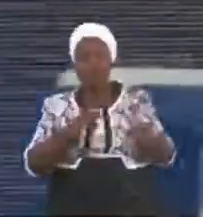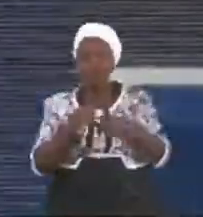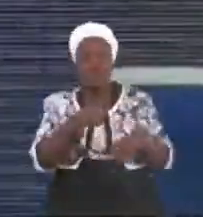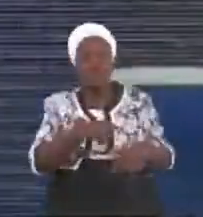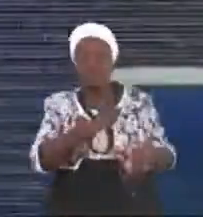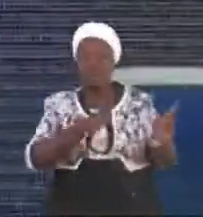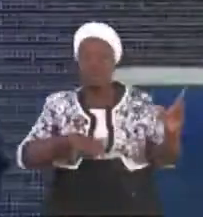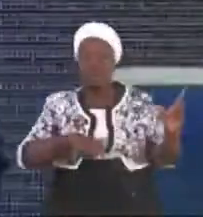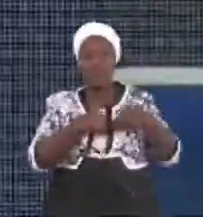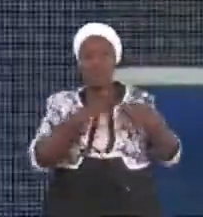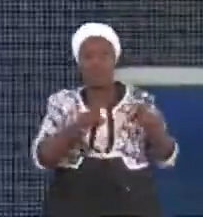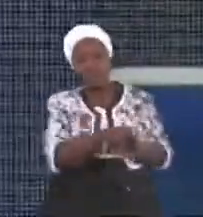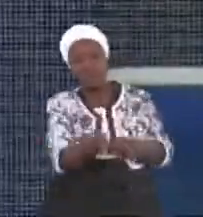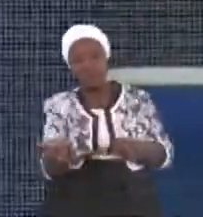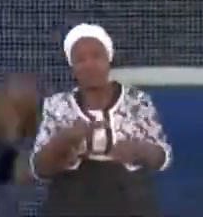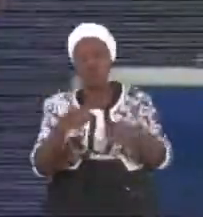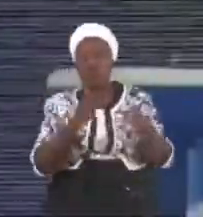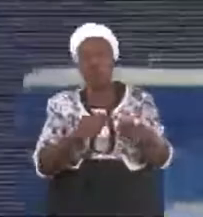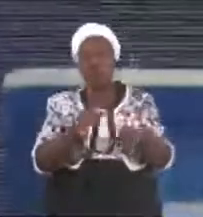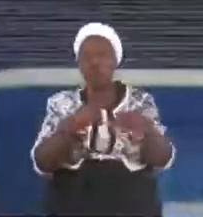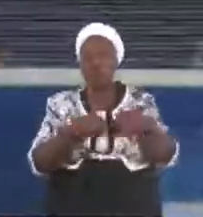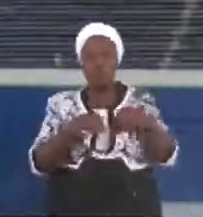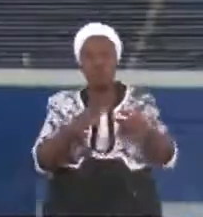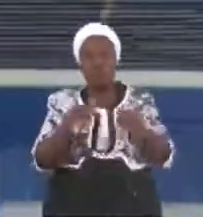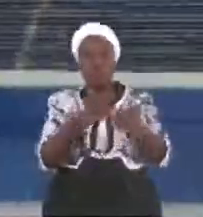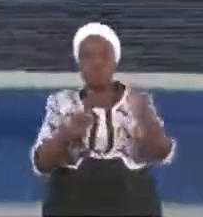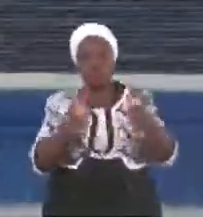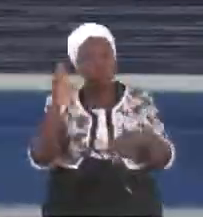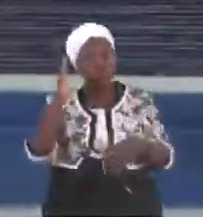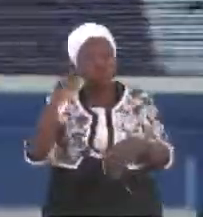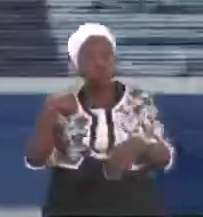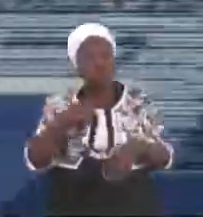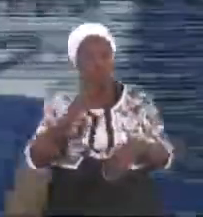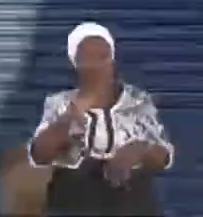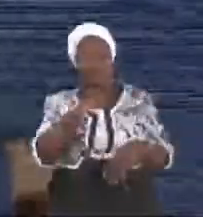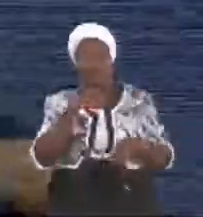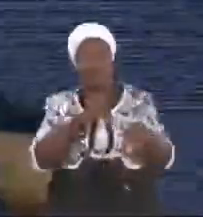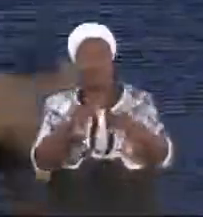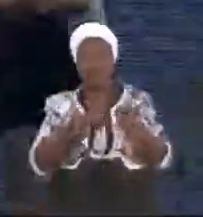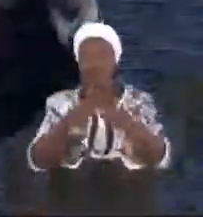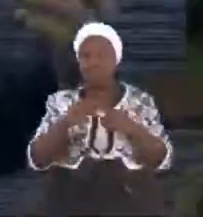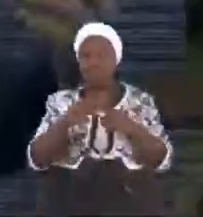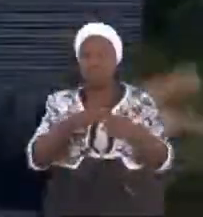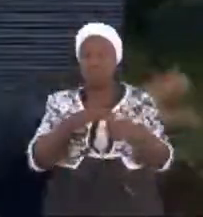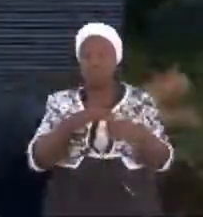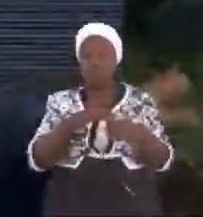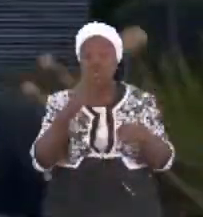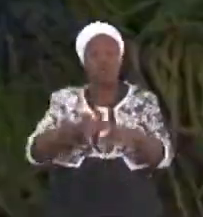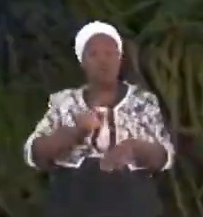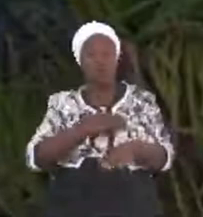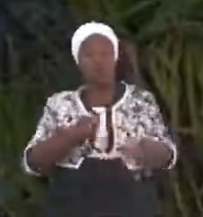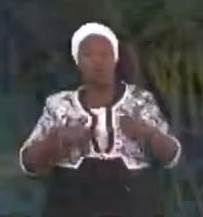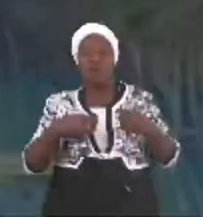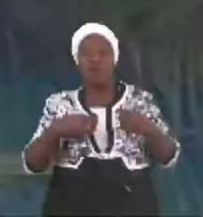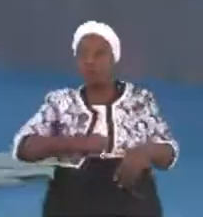nous sommes égarés. Nous avons fait ce que nous ne devons pas faire. Et nous connaissons la conséquence de ce que nous avons